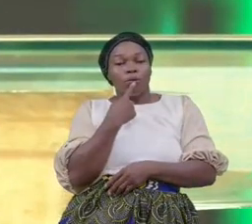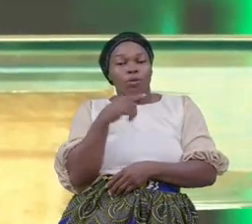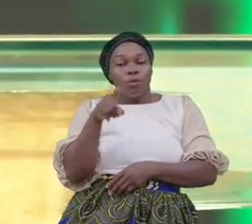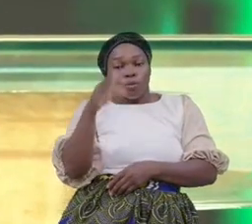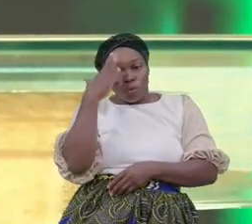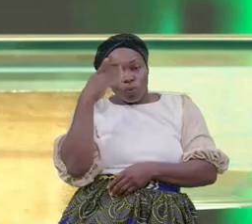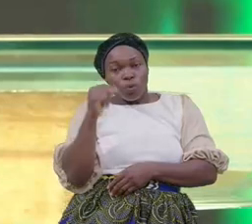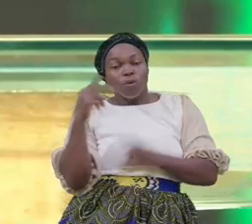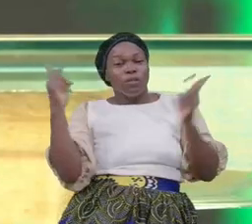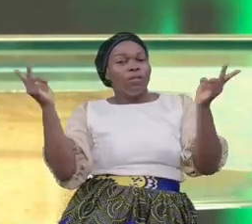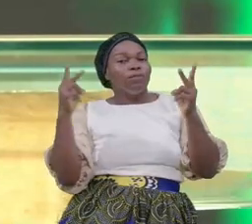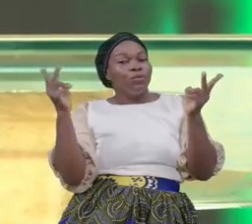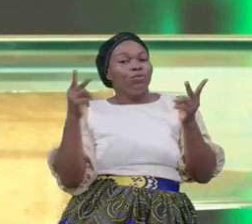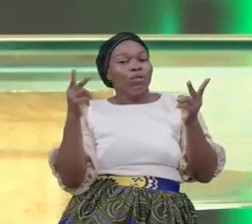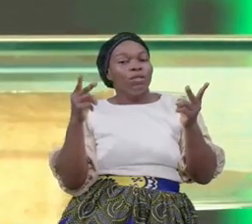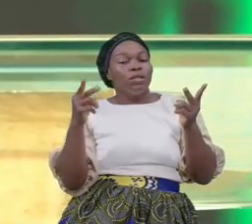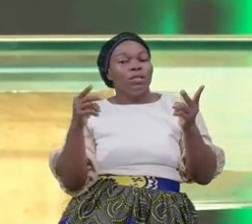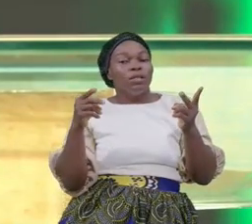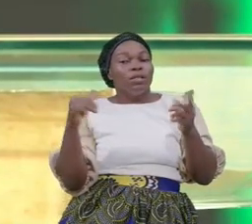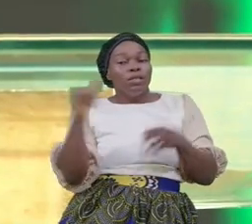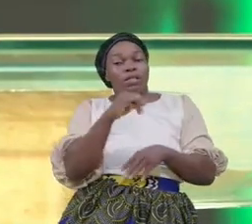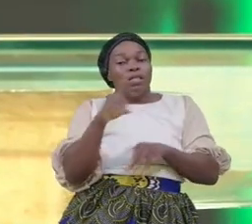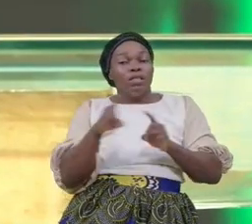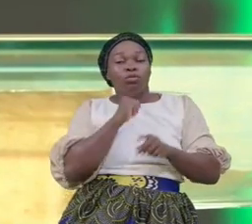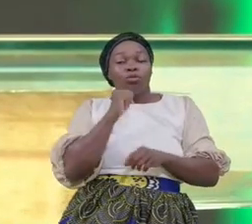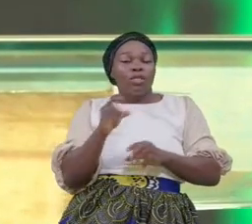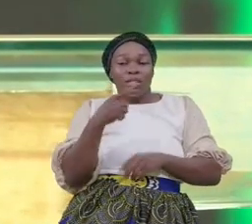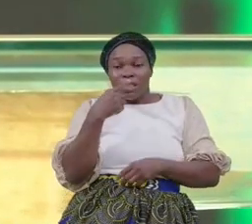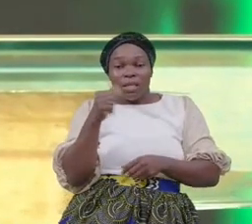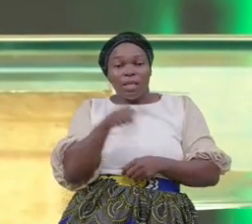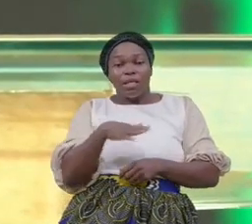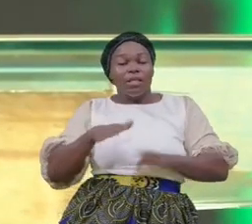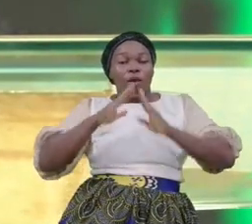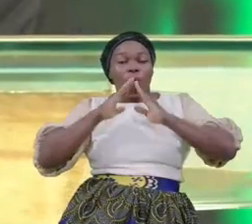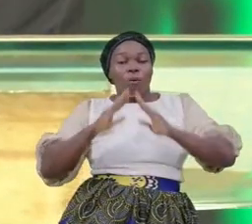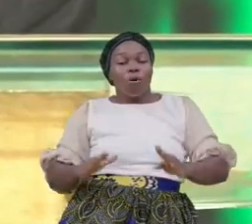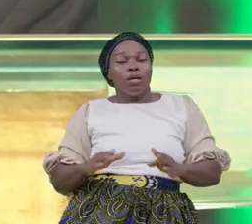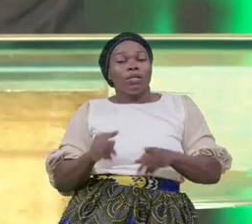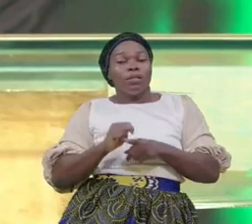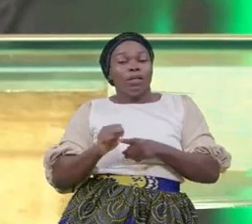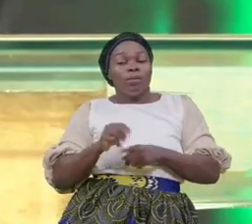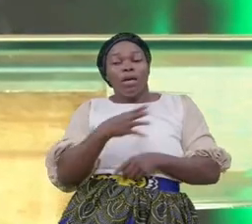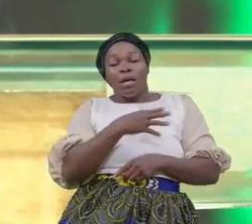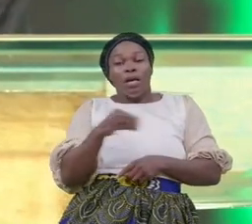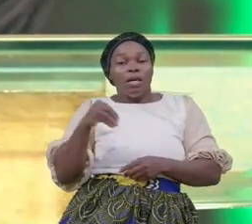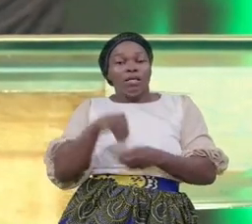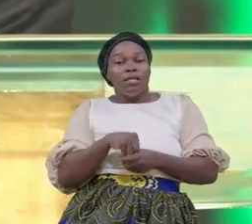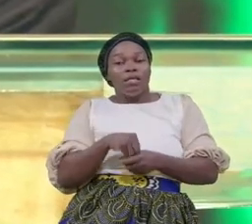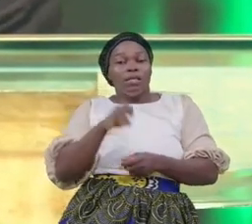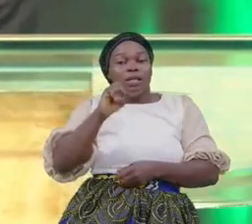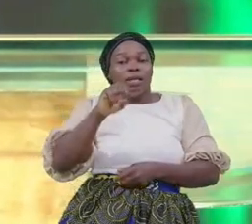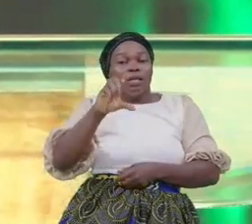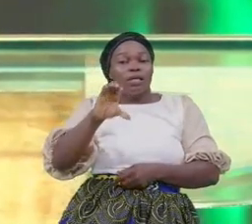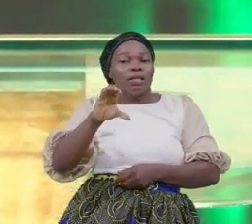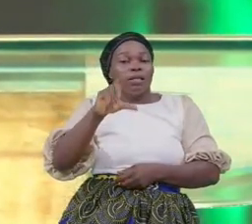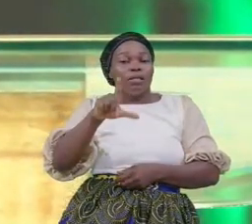veillez sur votre bouche. Voyez, comment la victoire? Ils n'ont rien vu, mais il y a la thérapie du silence. On